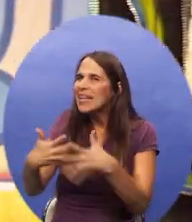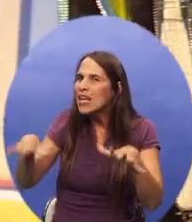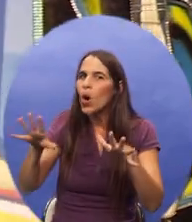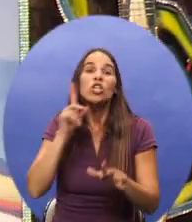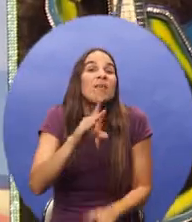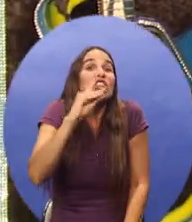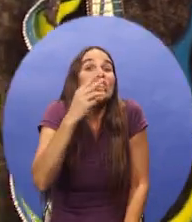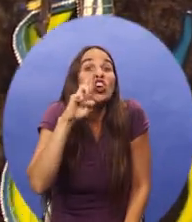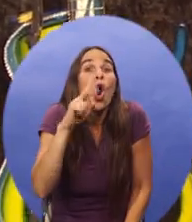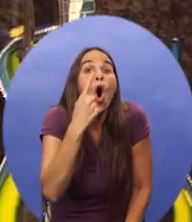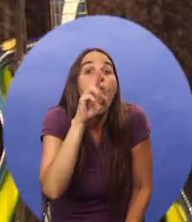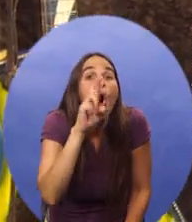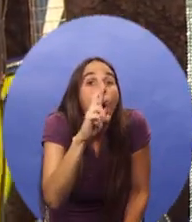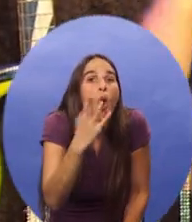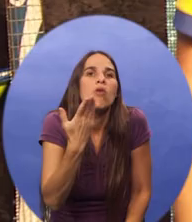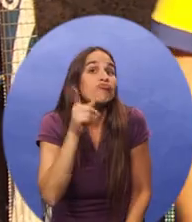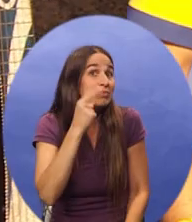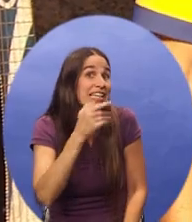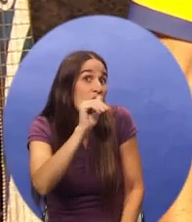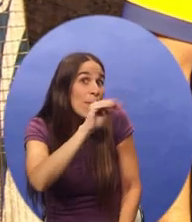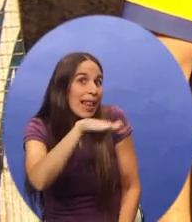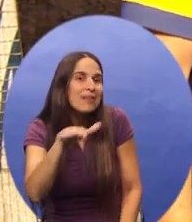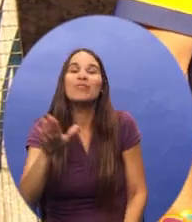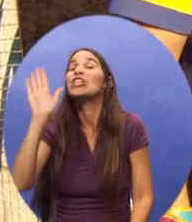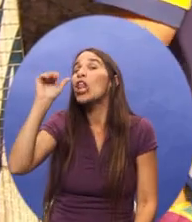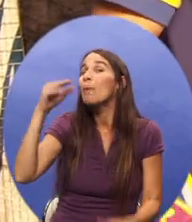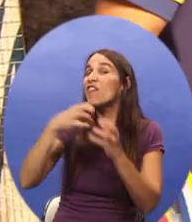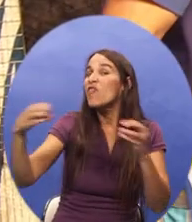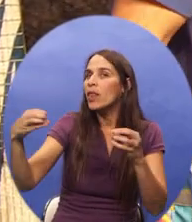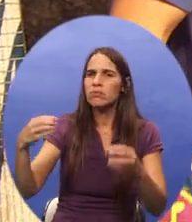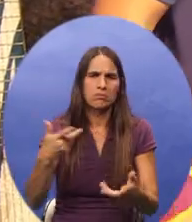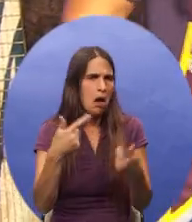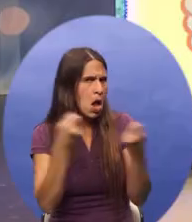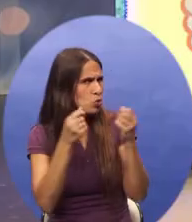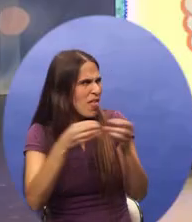קוראים לי דרור. אולי תגיד שלום לילדים? שלום מלפפונים. איזה